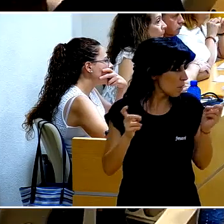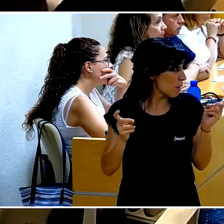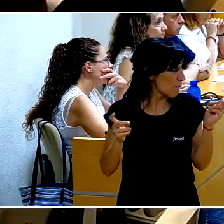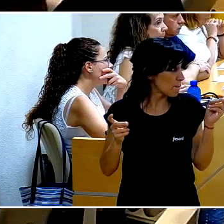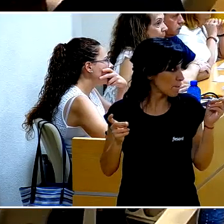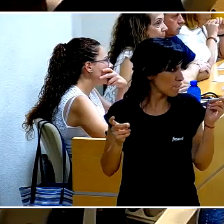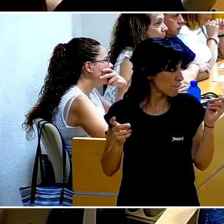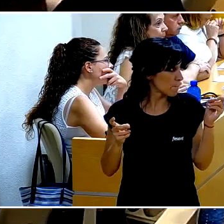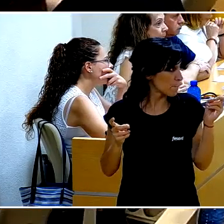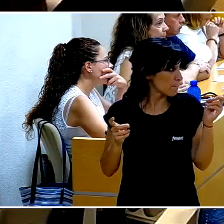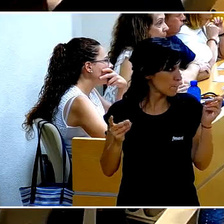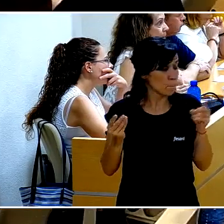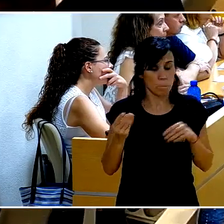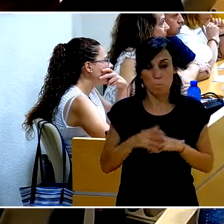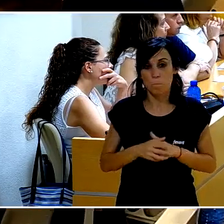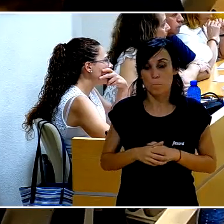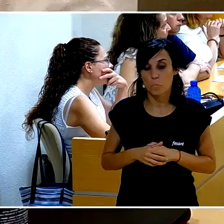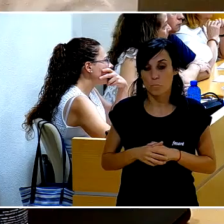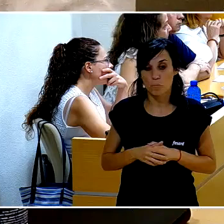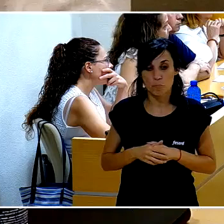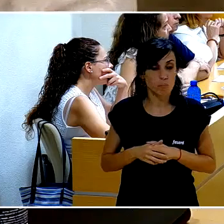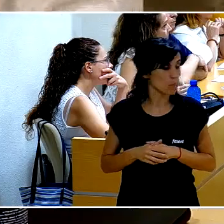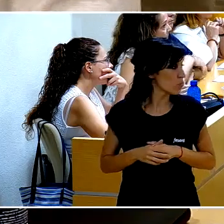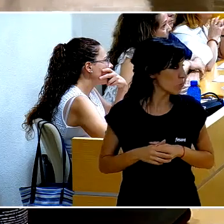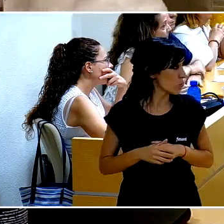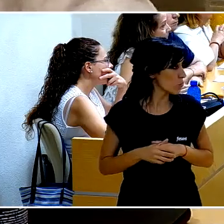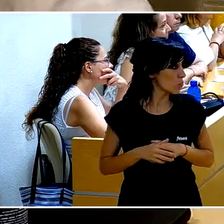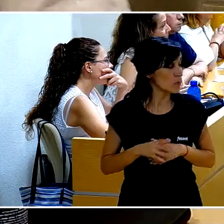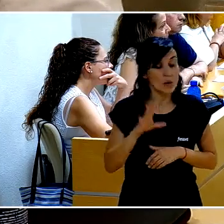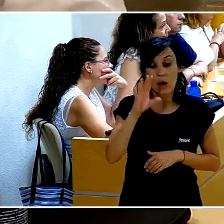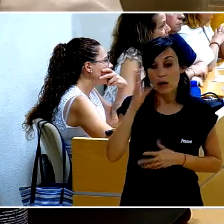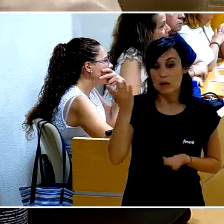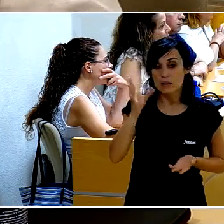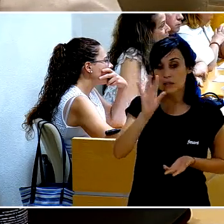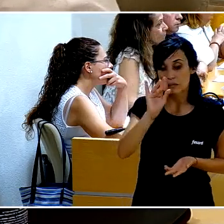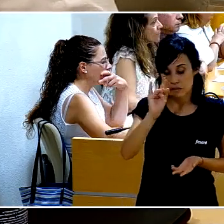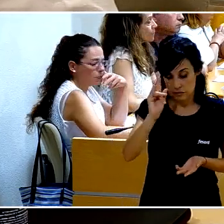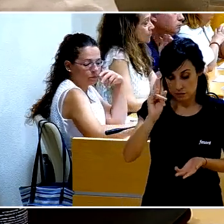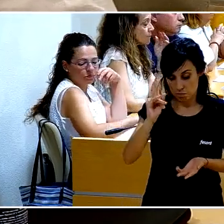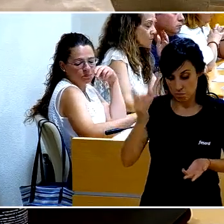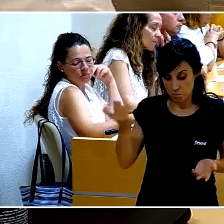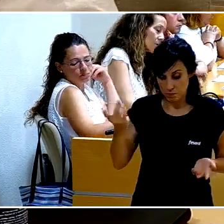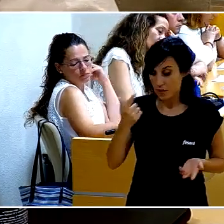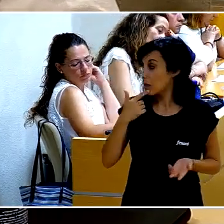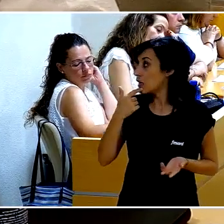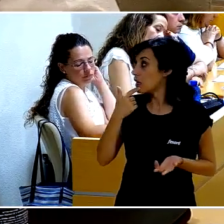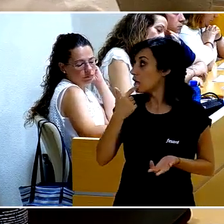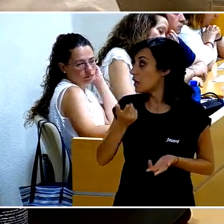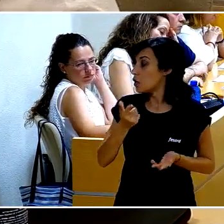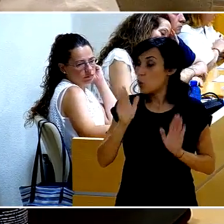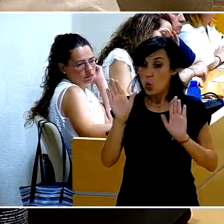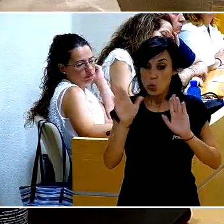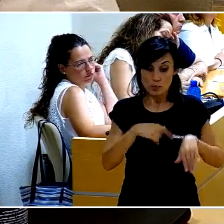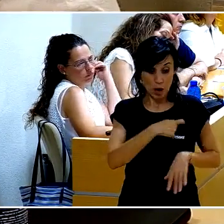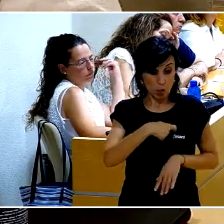després te aclarir això. Sí, vull dir que per suposat que en l'última